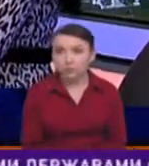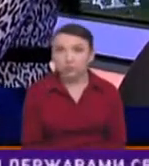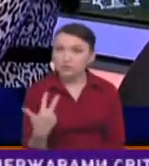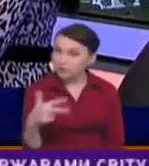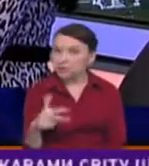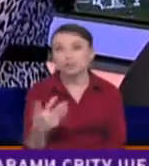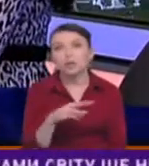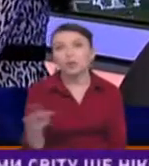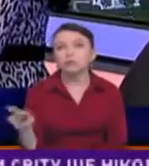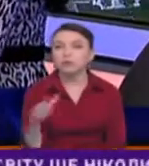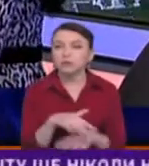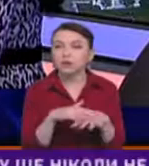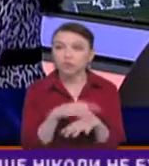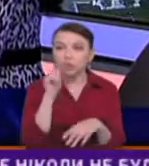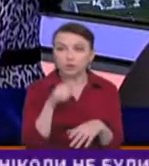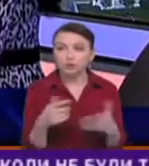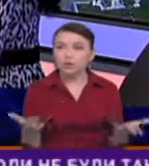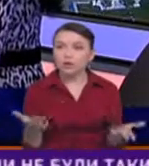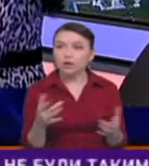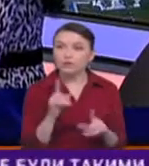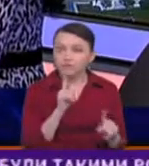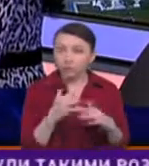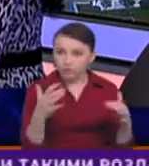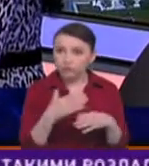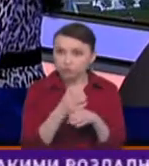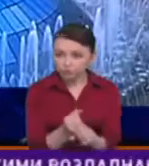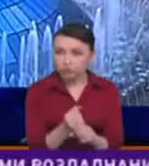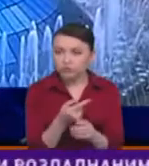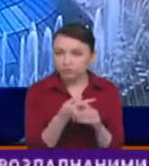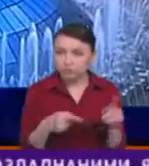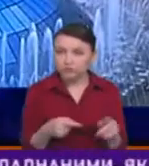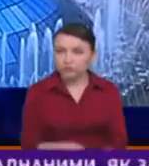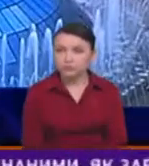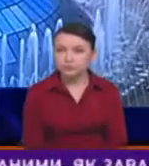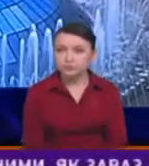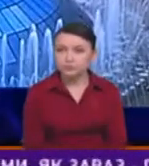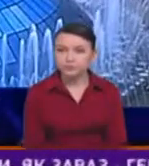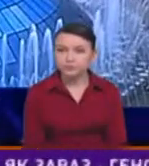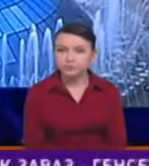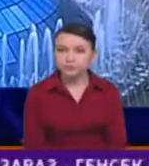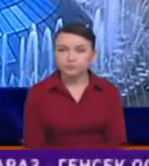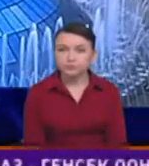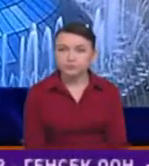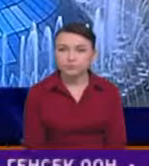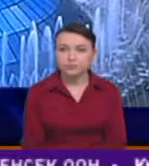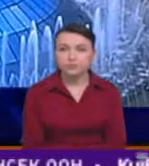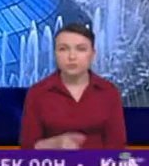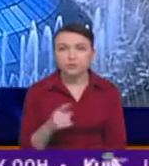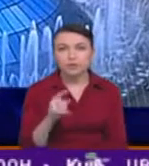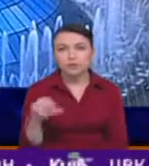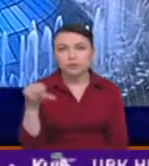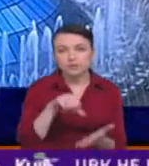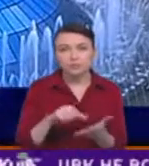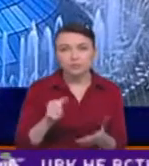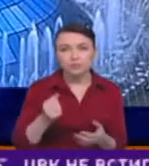30. Давайте будемо раду зменшувати половину. До речі, пан Стефанчук вчора, цей представник